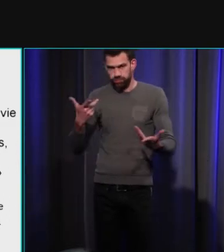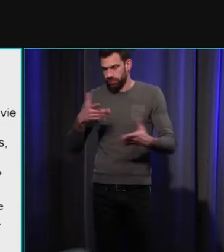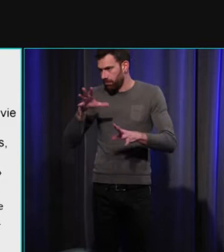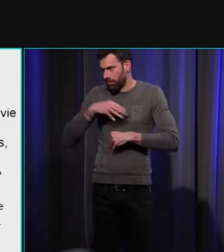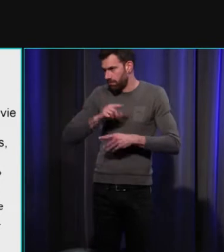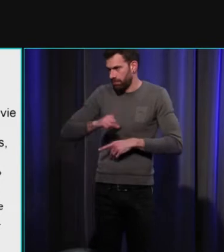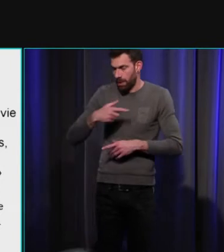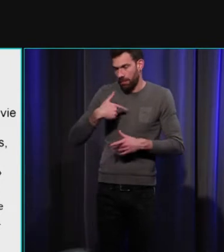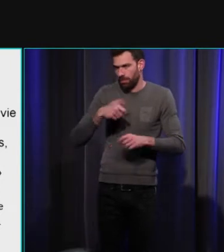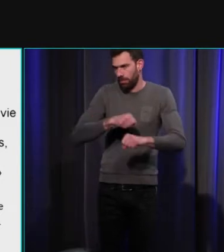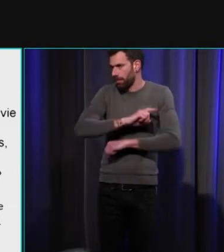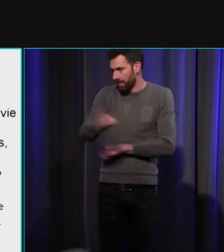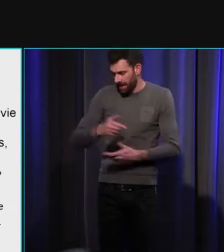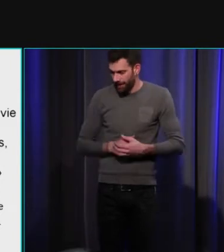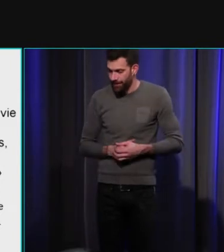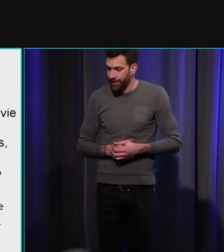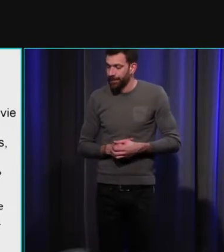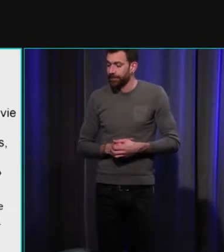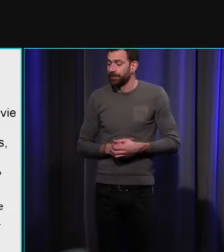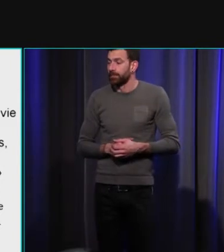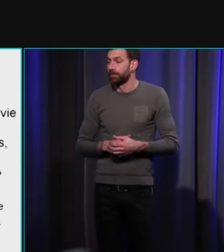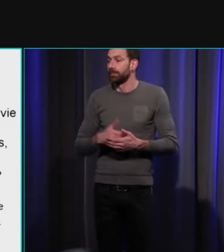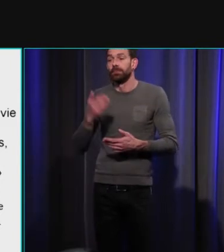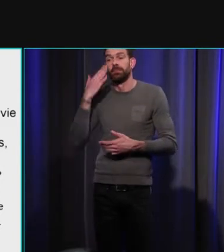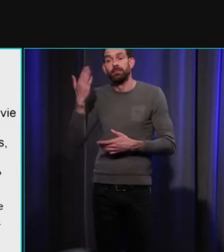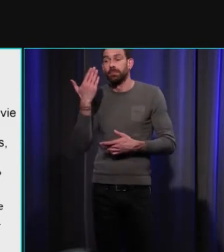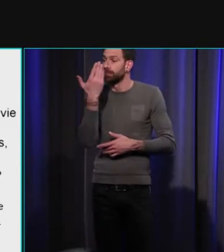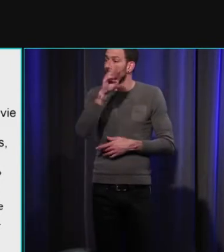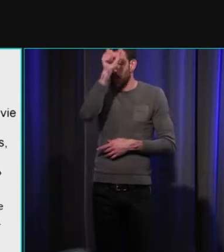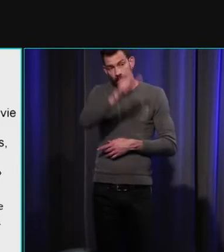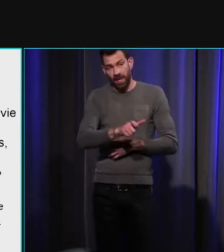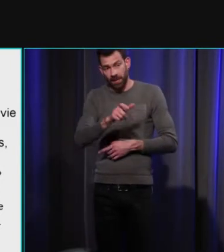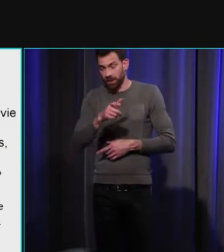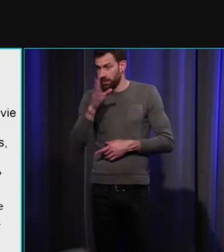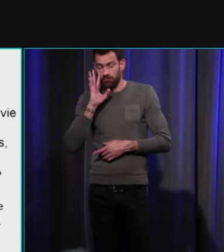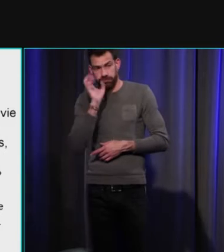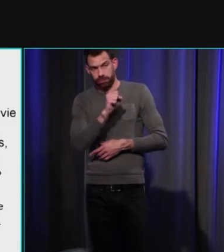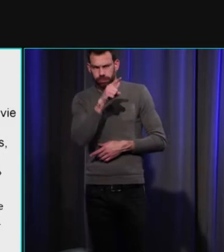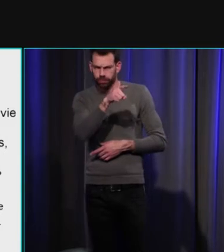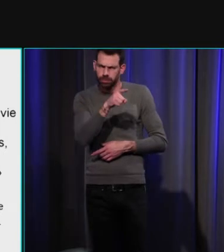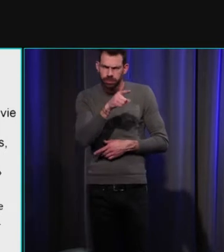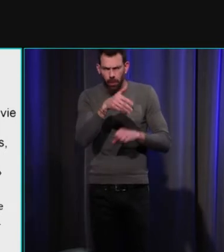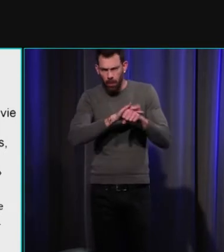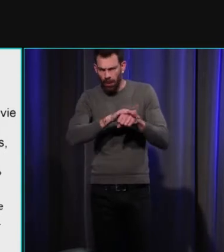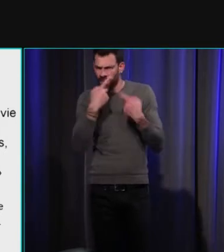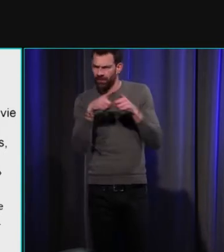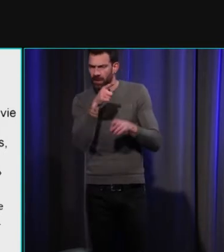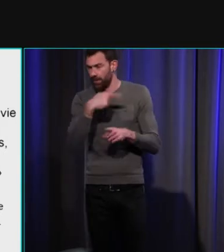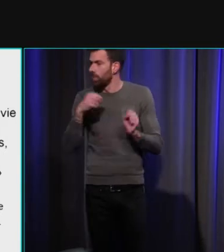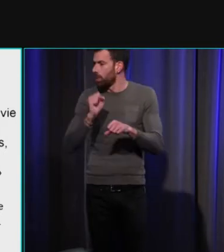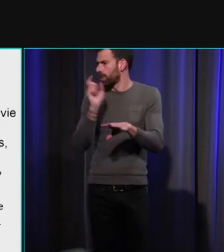t&d qu'il la voit chez d'autres croisés ils vont les critiquer donc